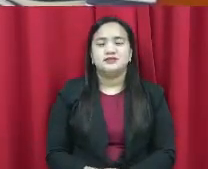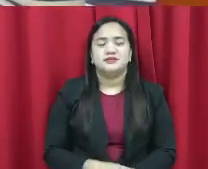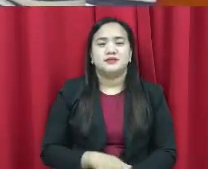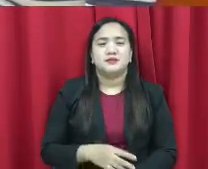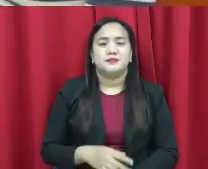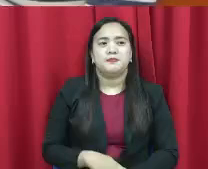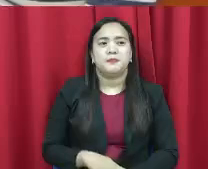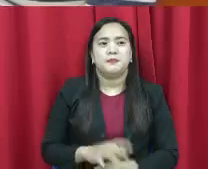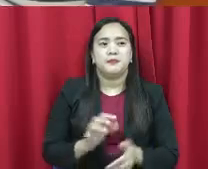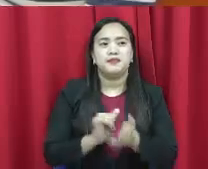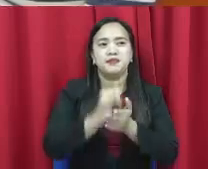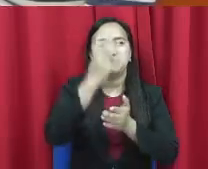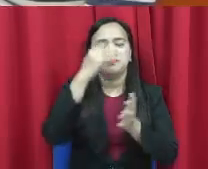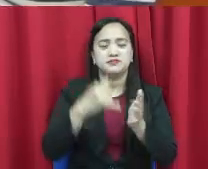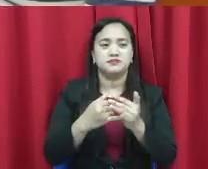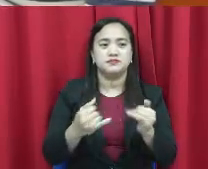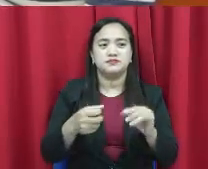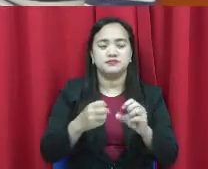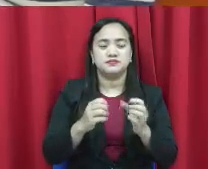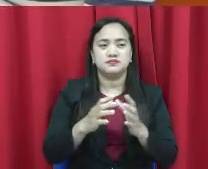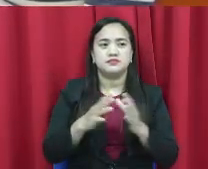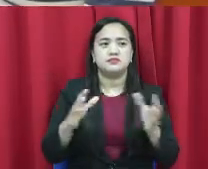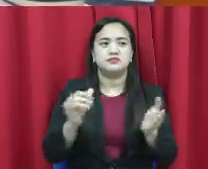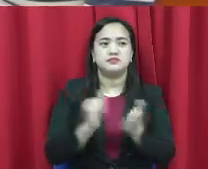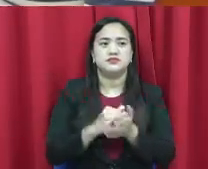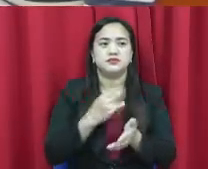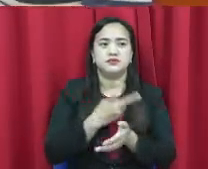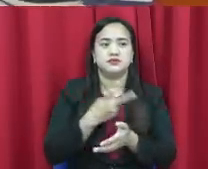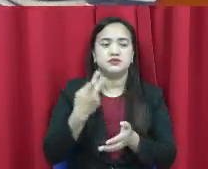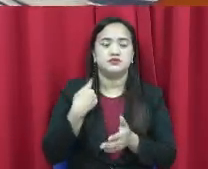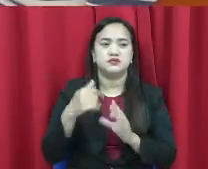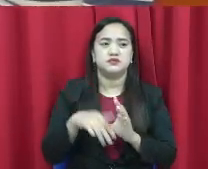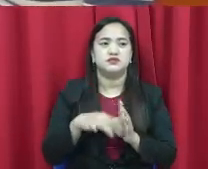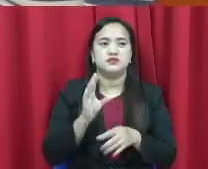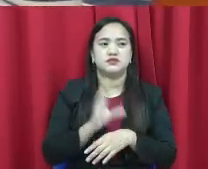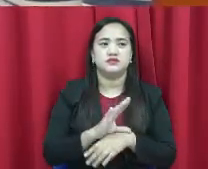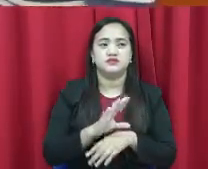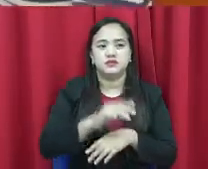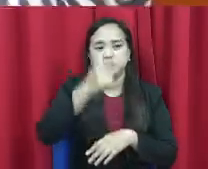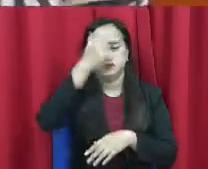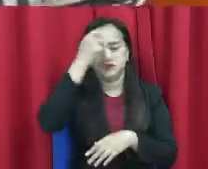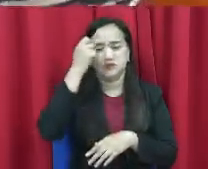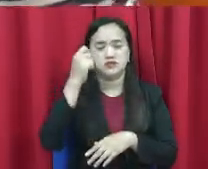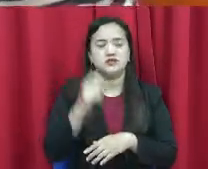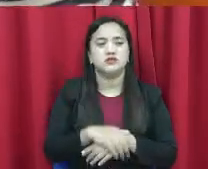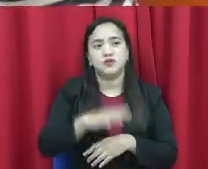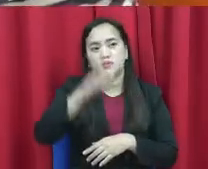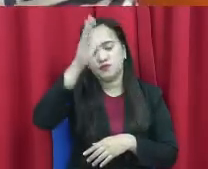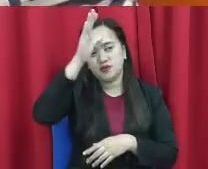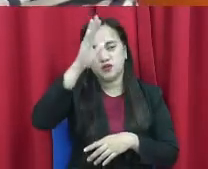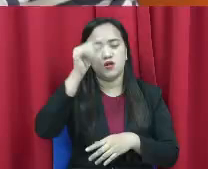Kaya iba talaga Ma'am ang blessing na meron po tayo dito sa church natin ano kasi minolde